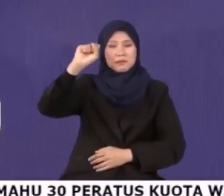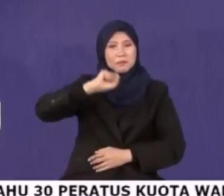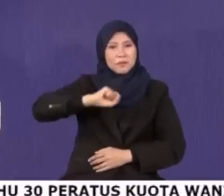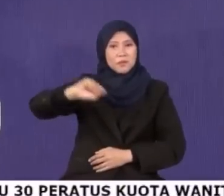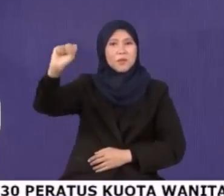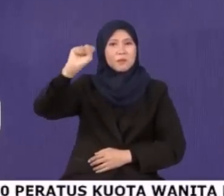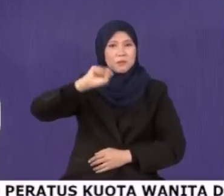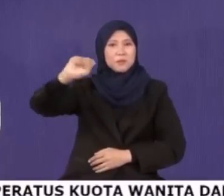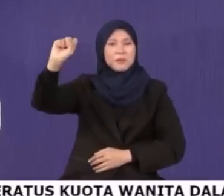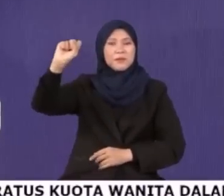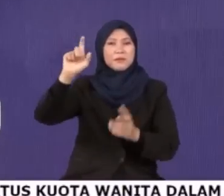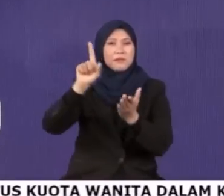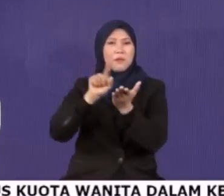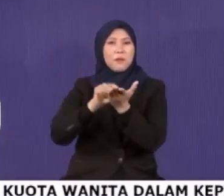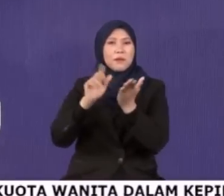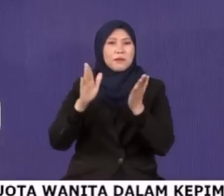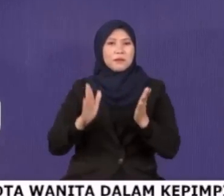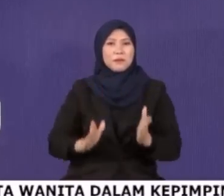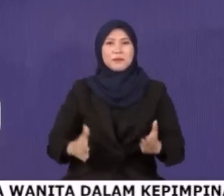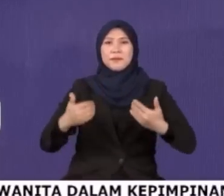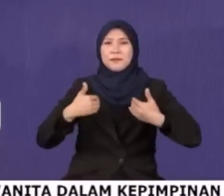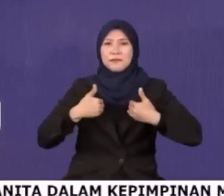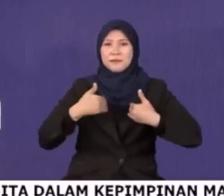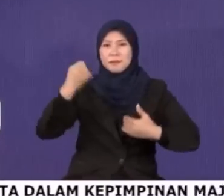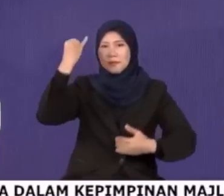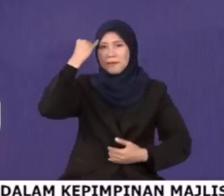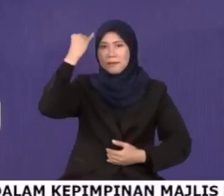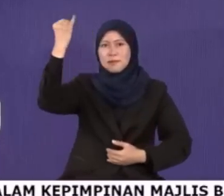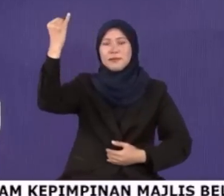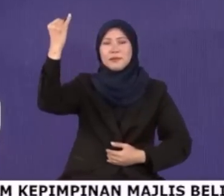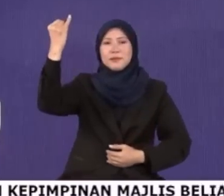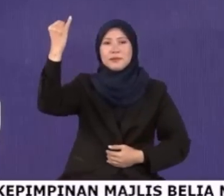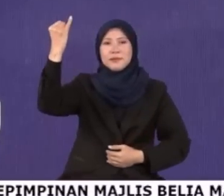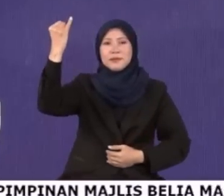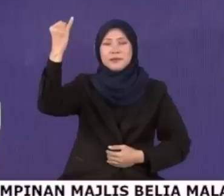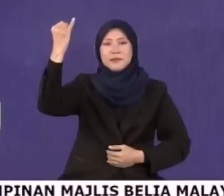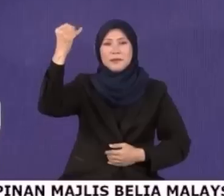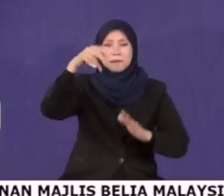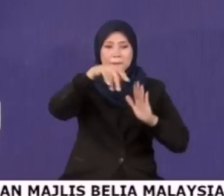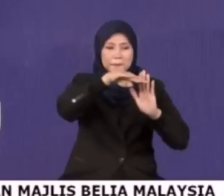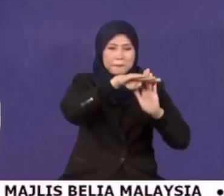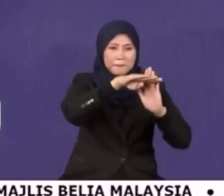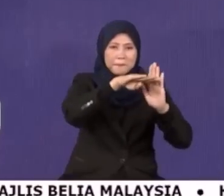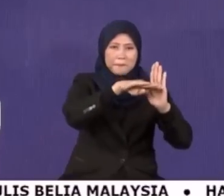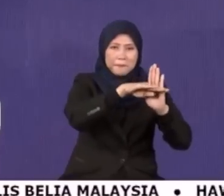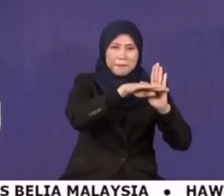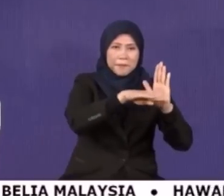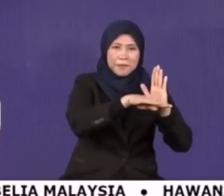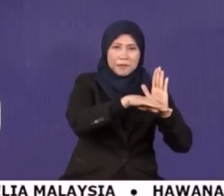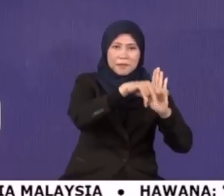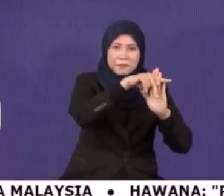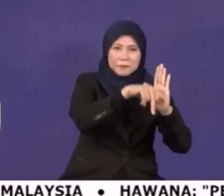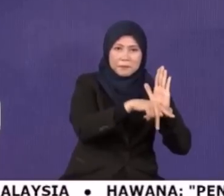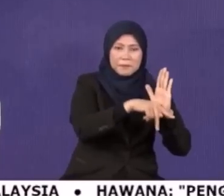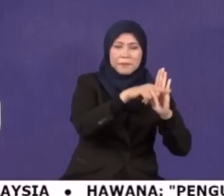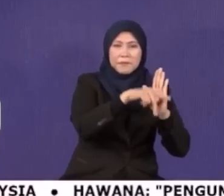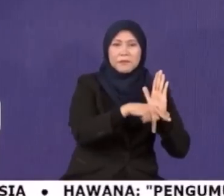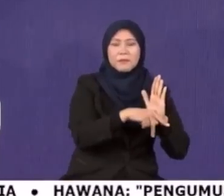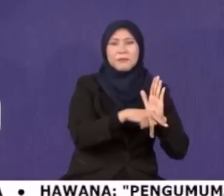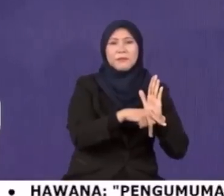wartawan yang punya ideal punya prinsip dan nilai